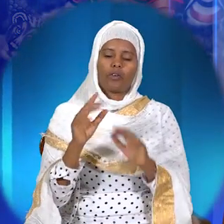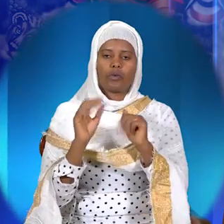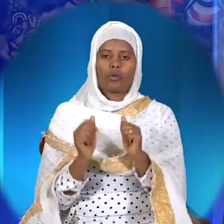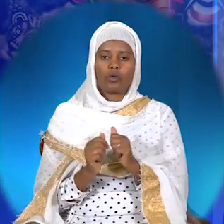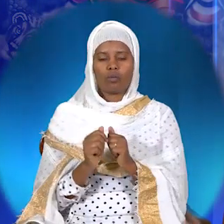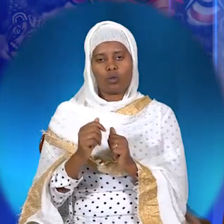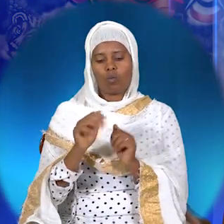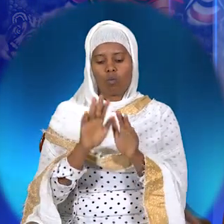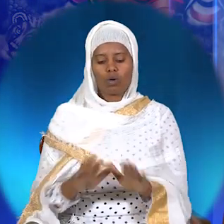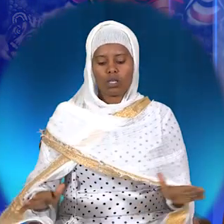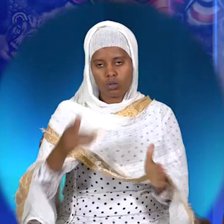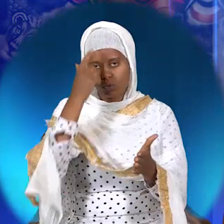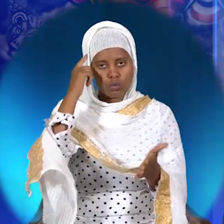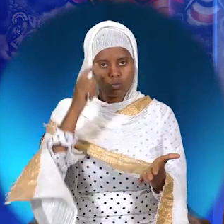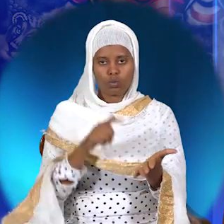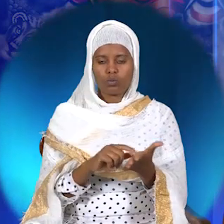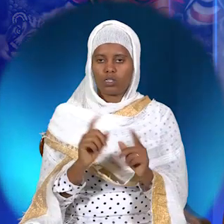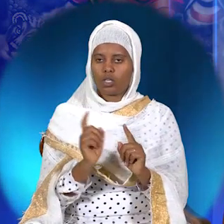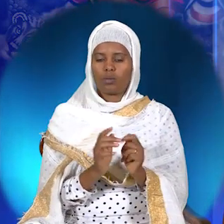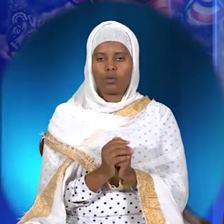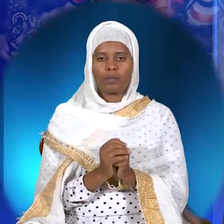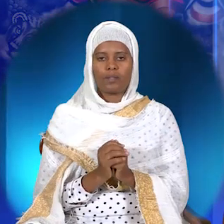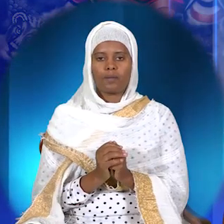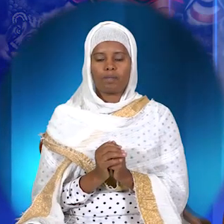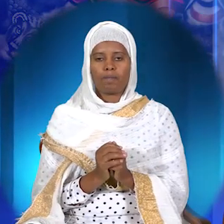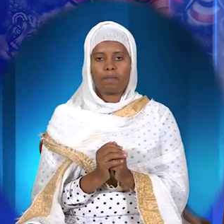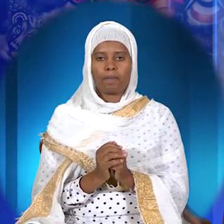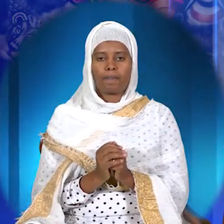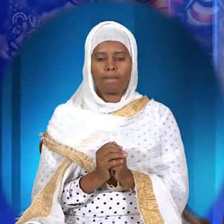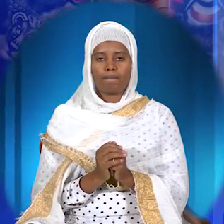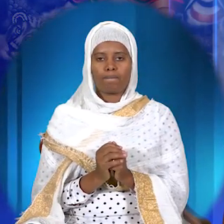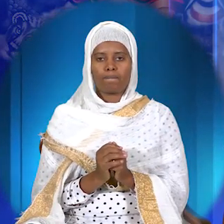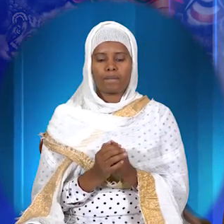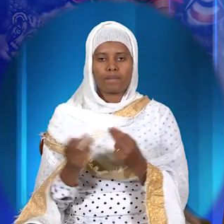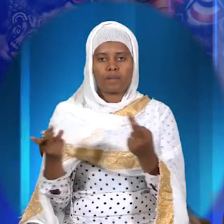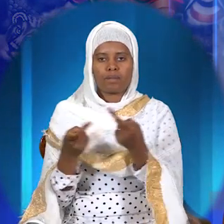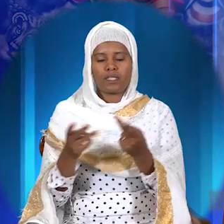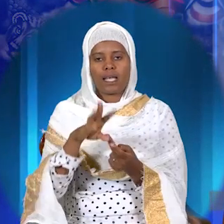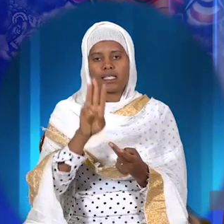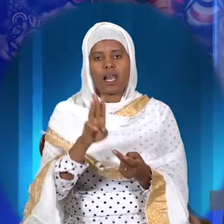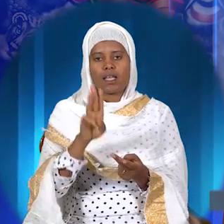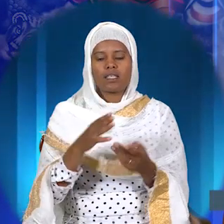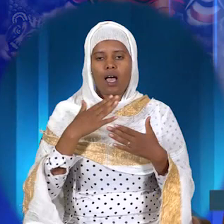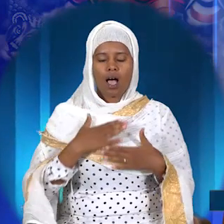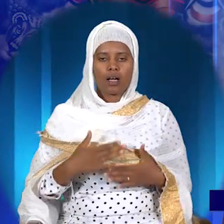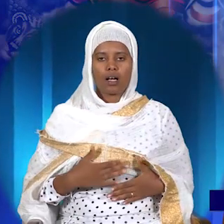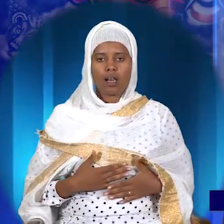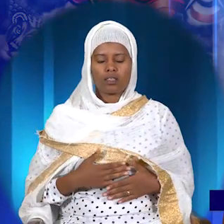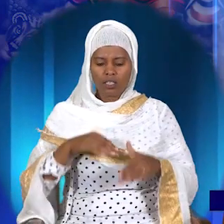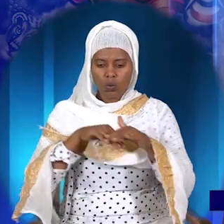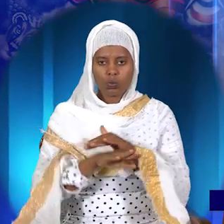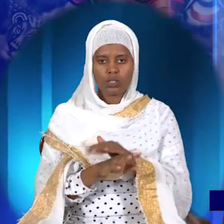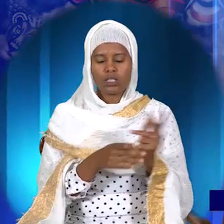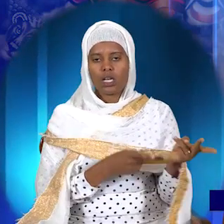إزي بوتان ترقومن زلو خمزيكونا كنسو علو يقبع النائيو إزي ناي سلاسي